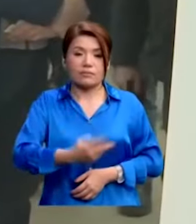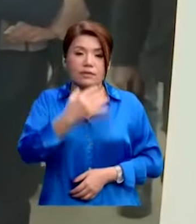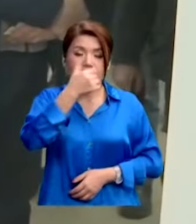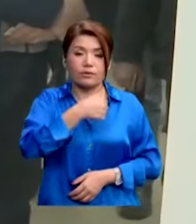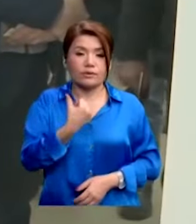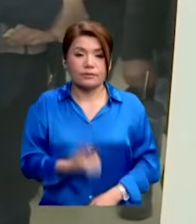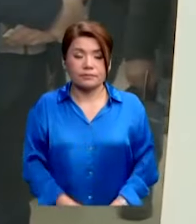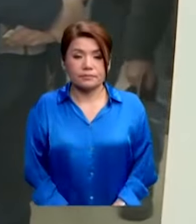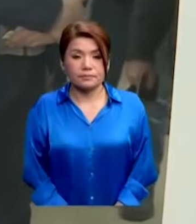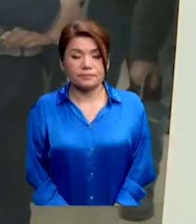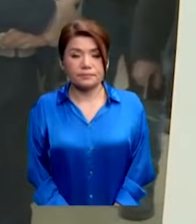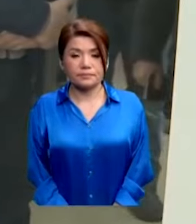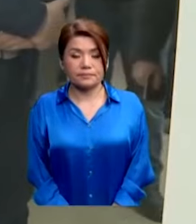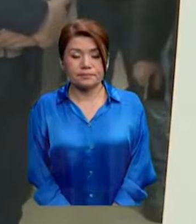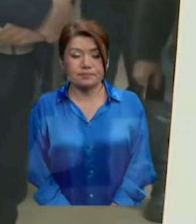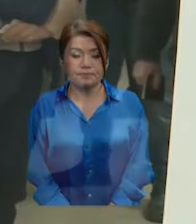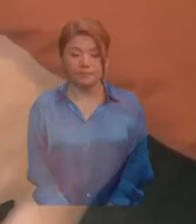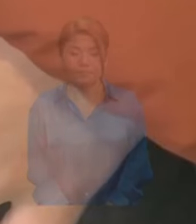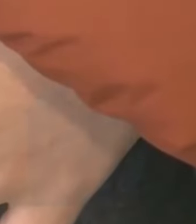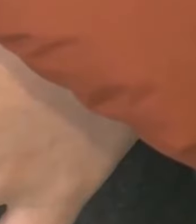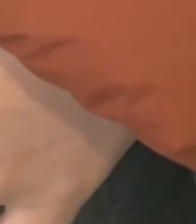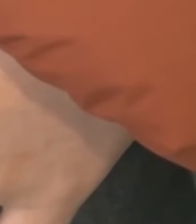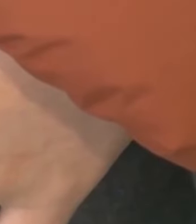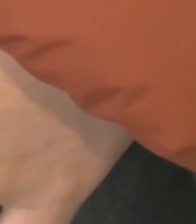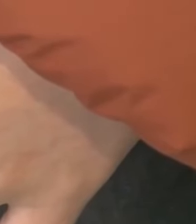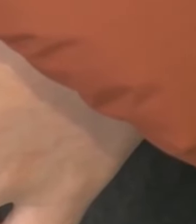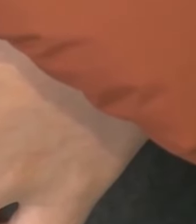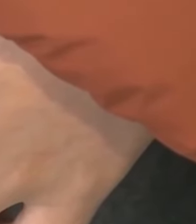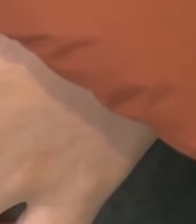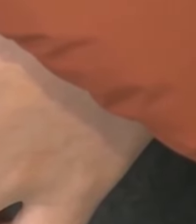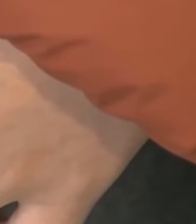год айжана утеева габиден жо ушев телеканал Атамекен бизнес